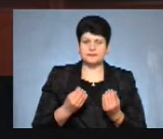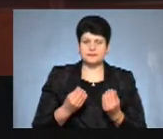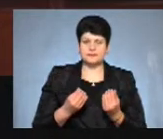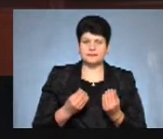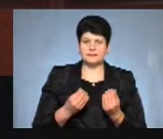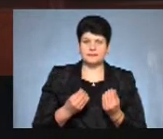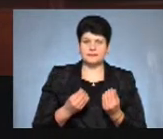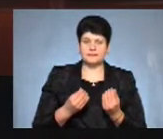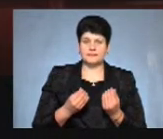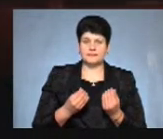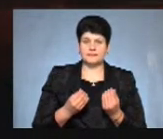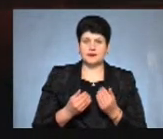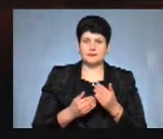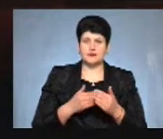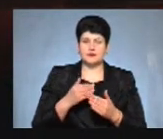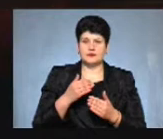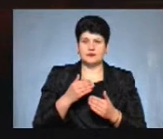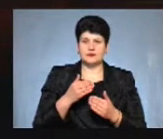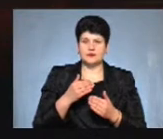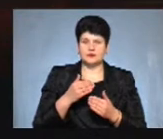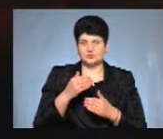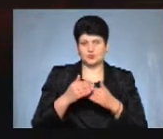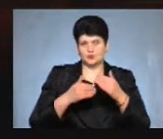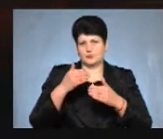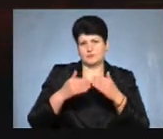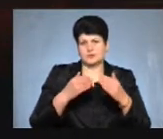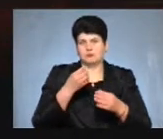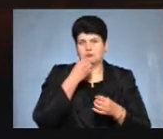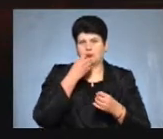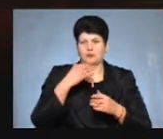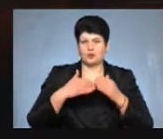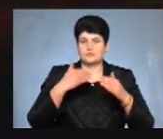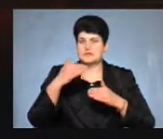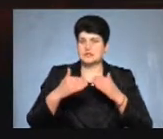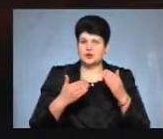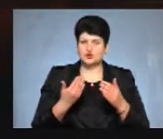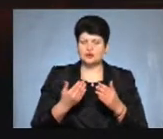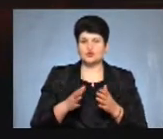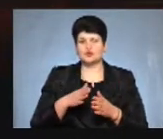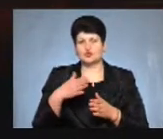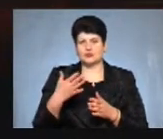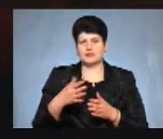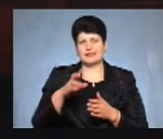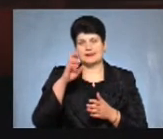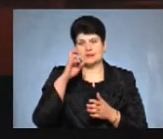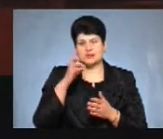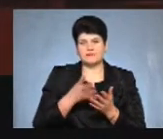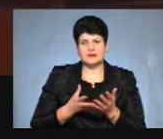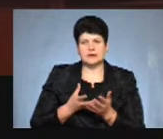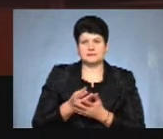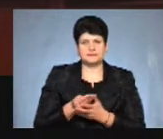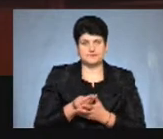по достатньо оптимістичному з точки зору бюджетних надходжень